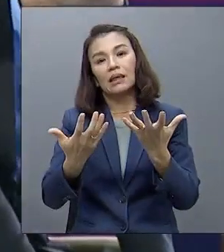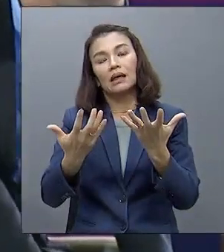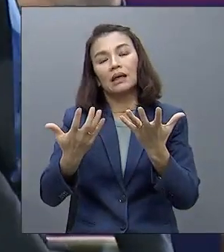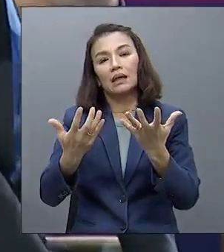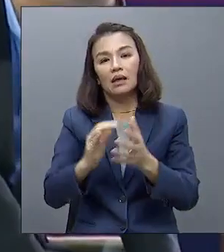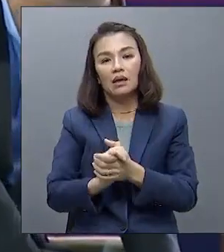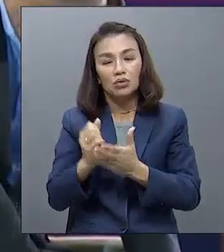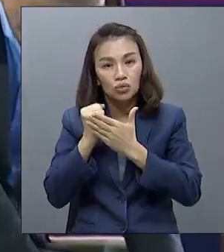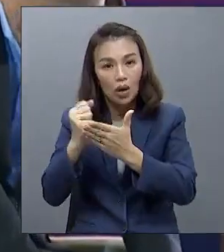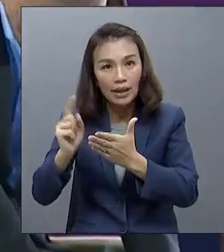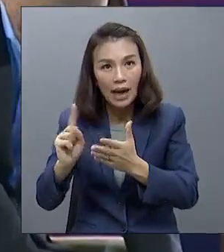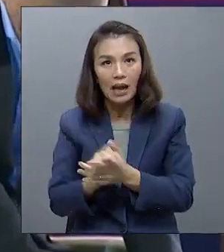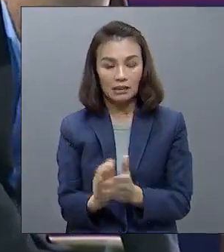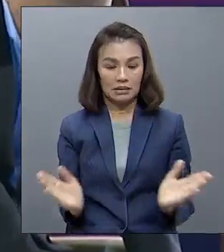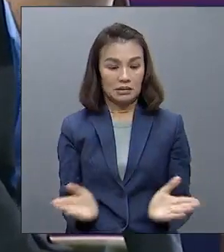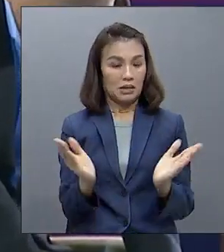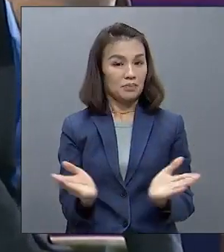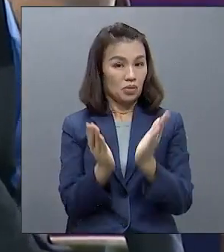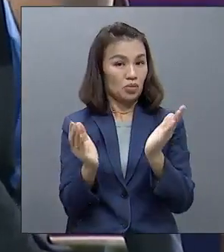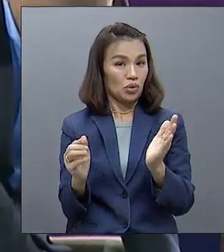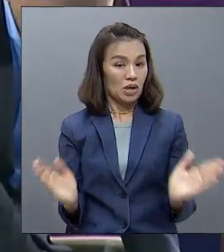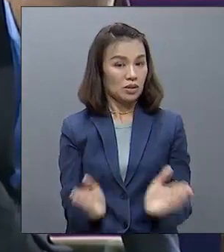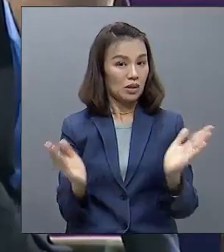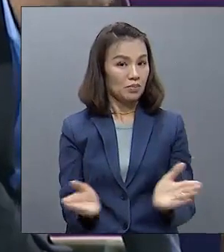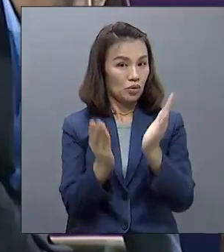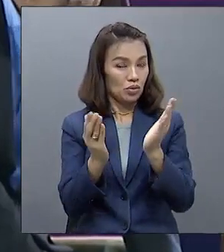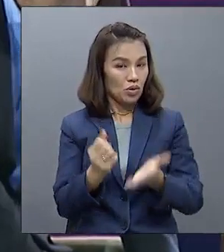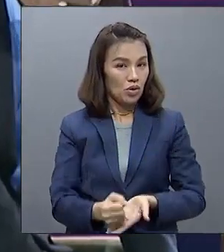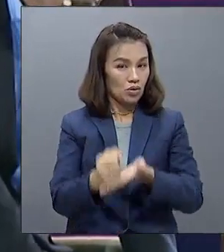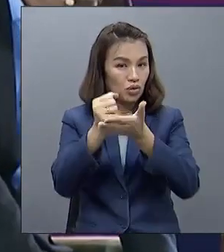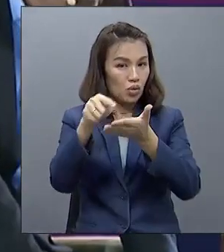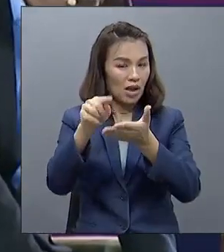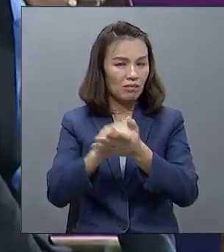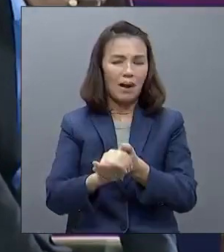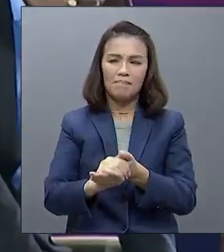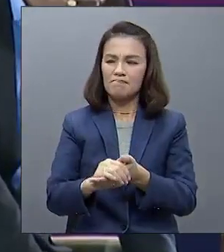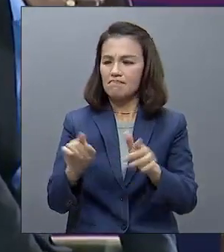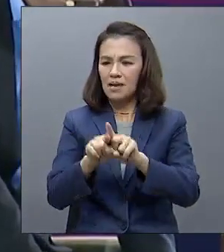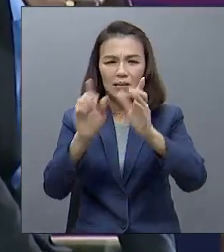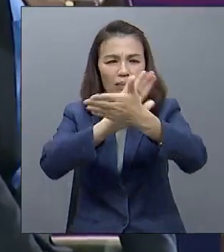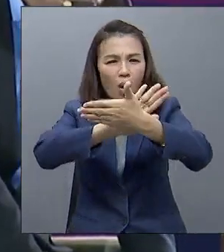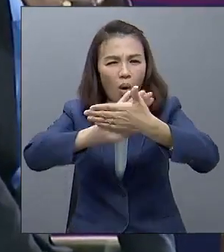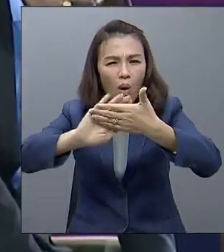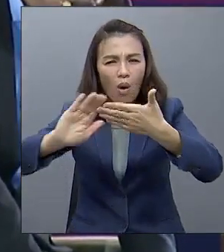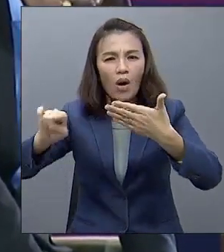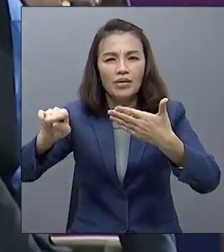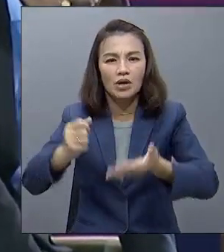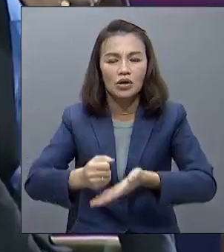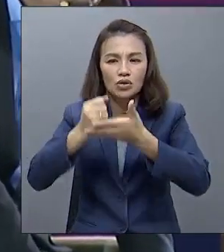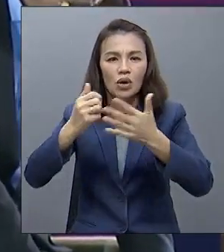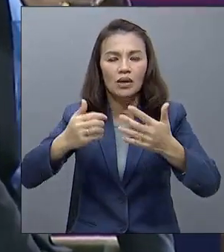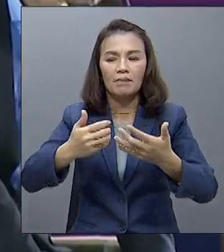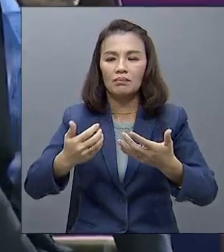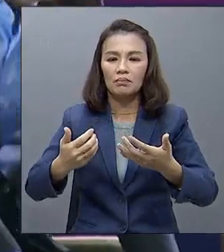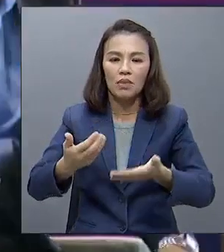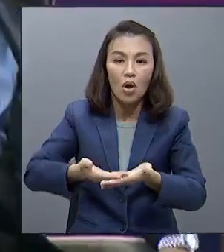เป็นผู้ที่ผลักดันให้เกิดสันติภาพนะครับและเรื่องของความมั่งคั่งร่วมกัน